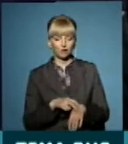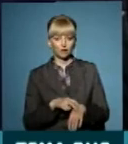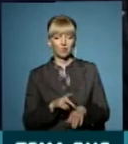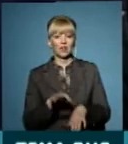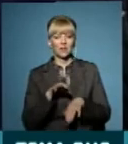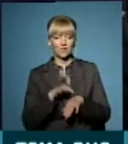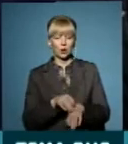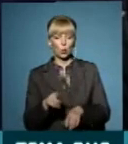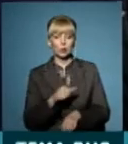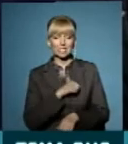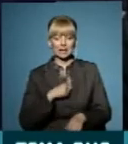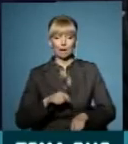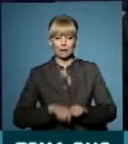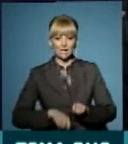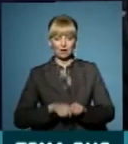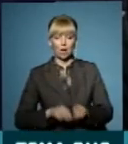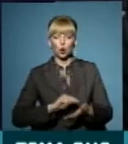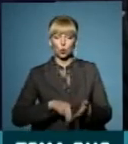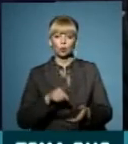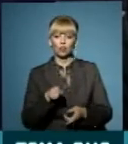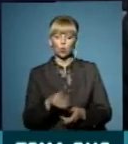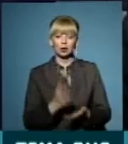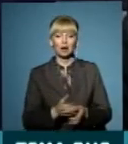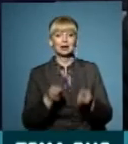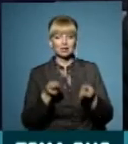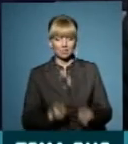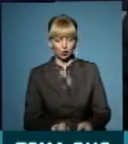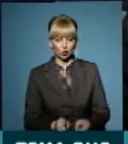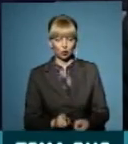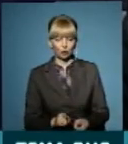веде, він сам перевіряє довідку, чи вона є дійсна.